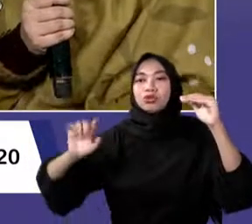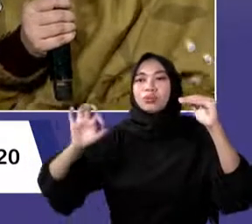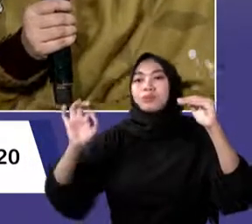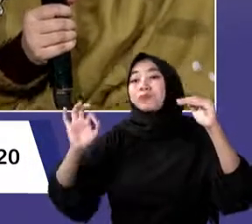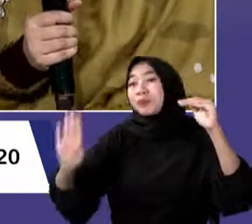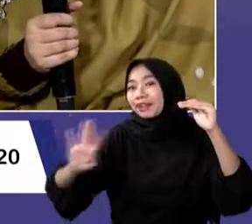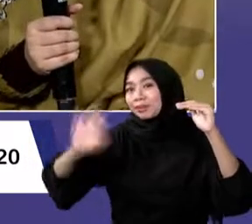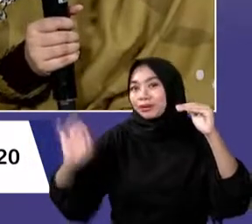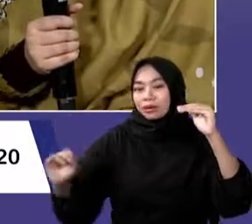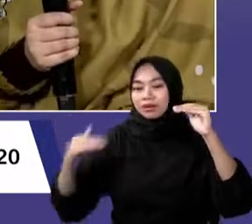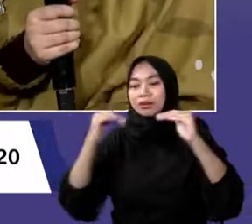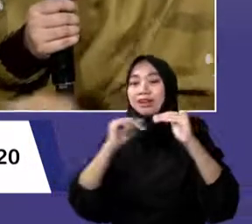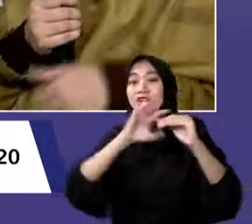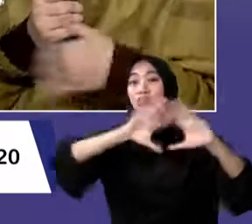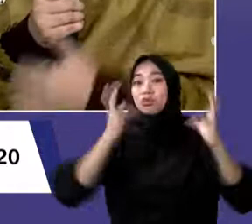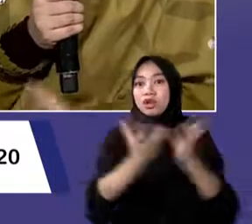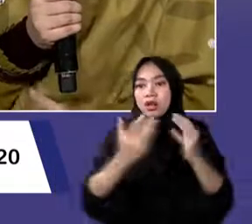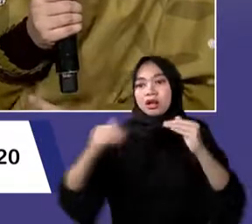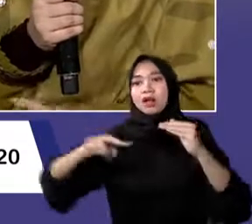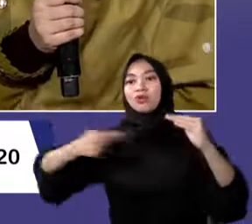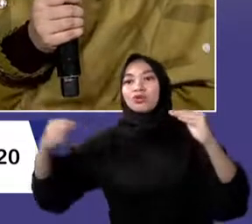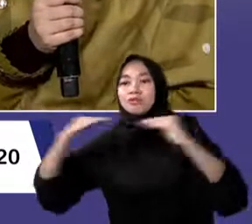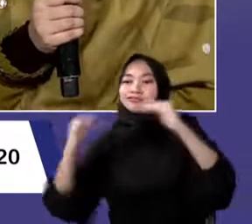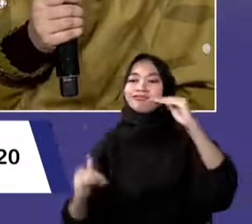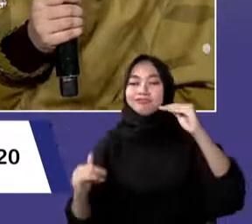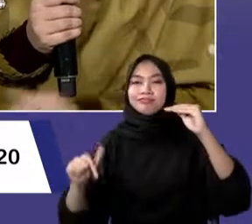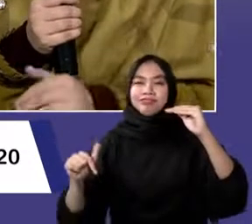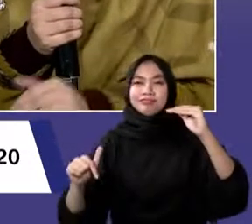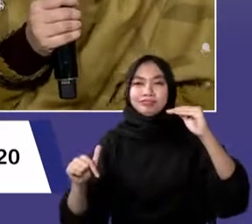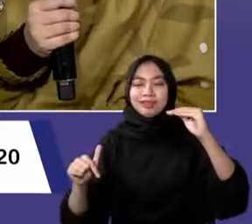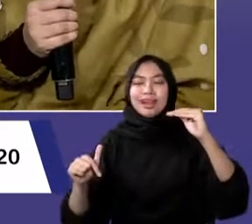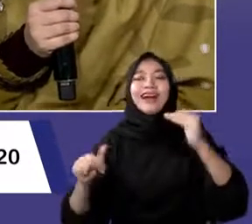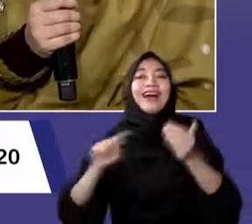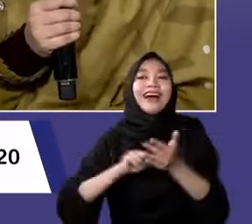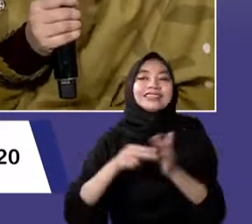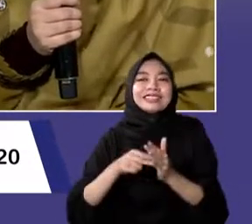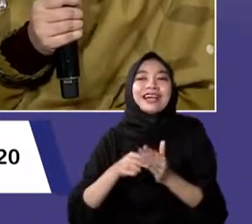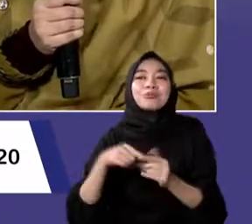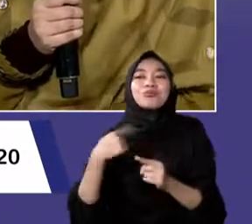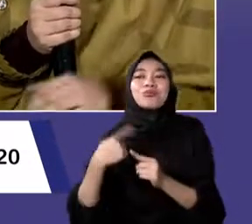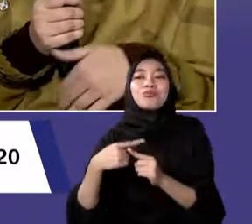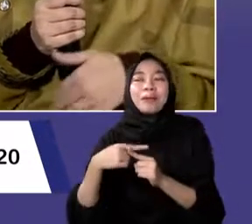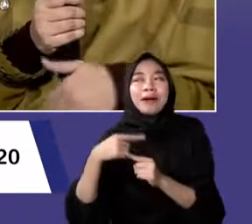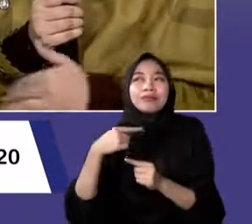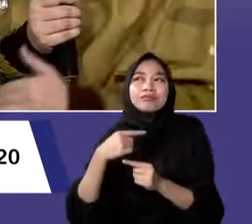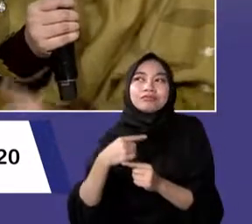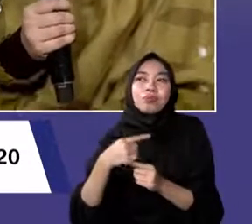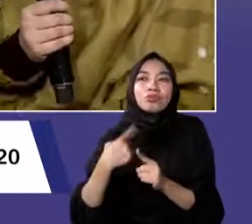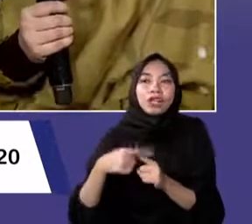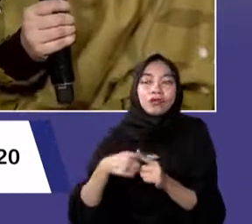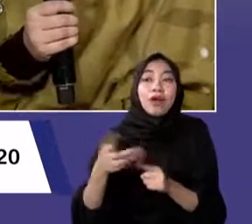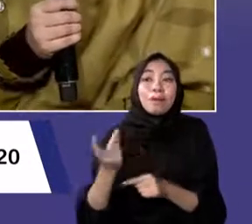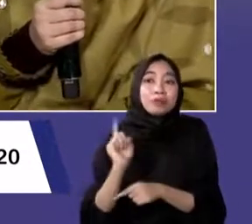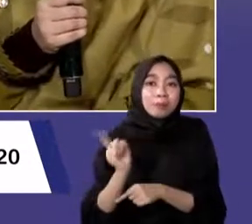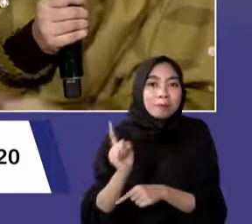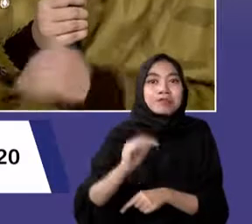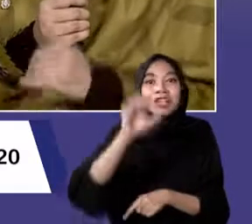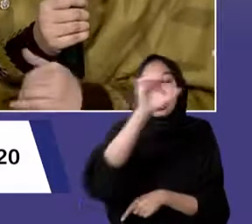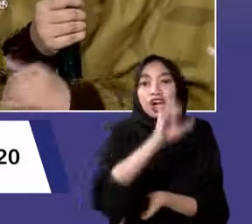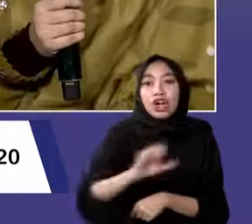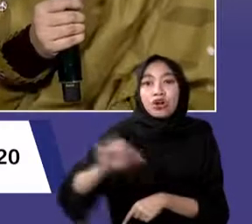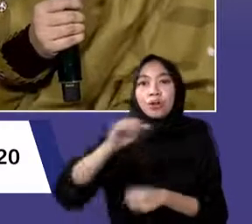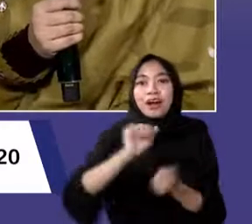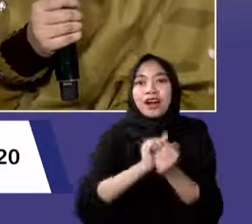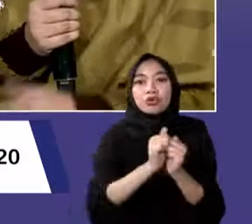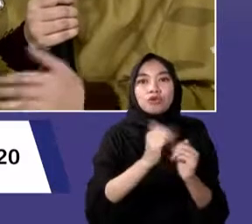dengan rata-rata kasus aktif dunia. Dan ini adalah indikasi yang sangat baik karena kita juga melihat trennya di beberapa negara di Eropa utamanya